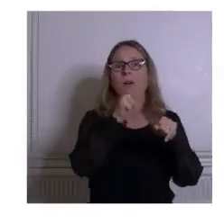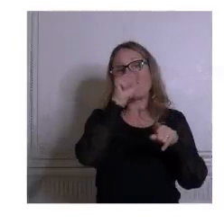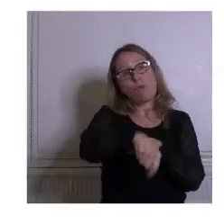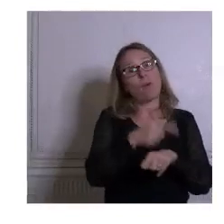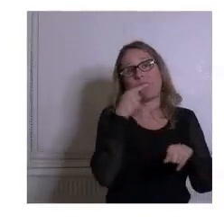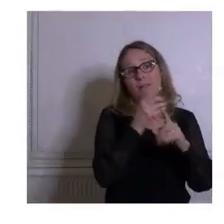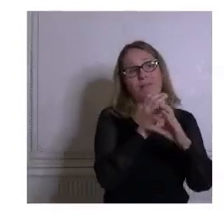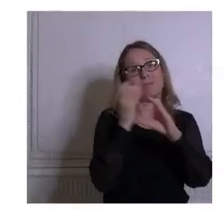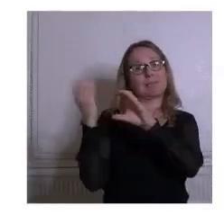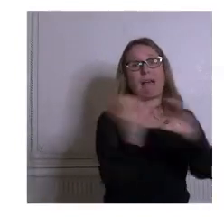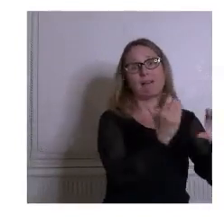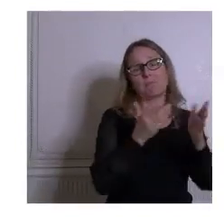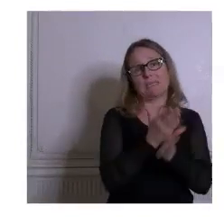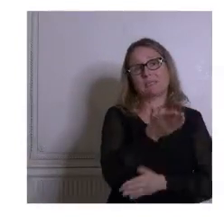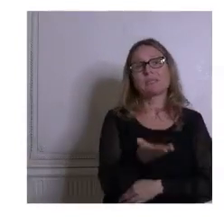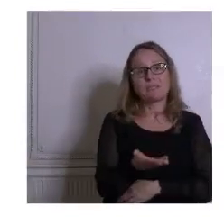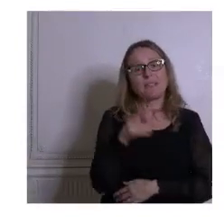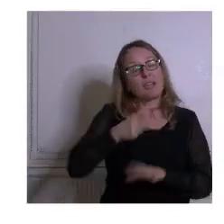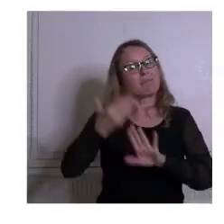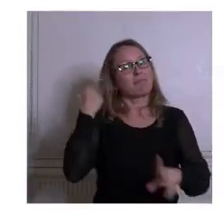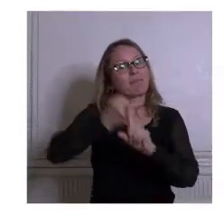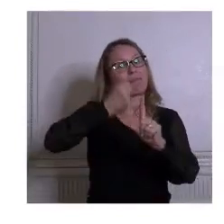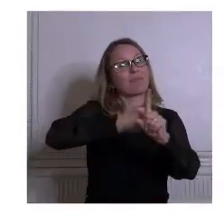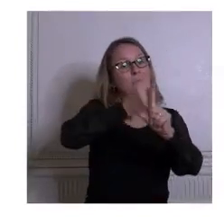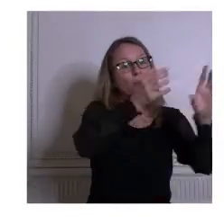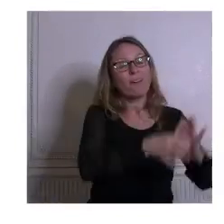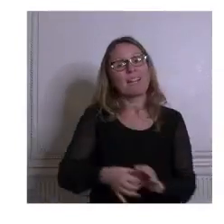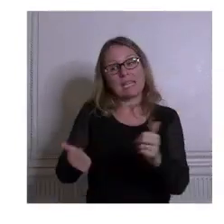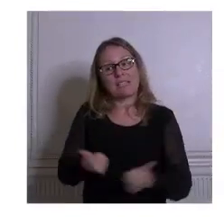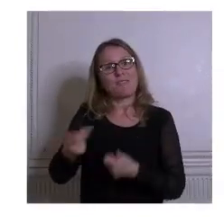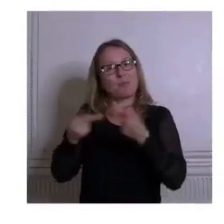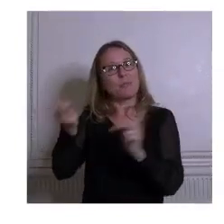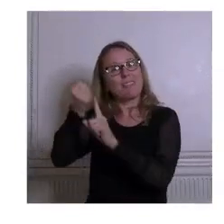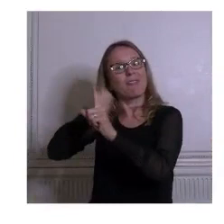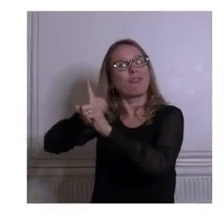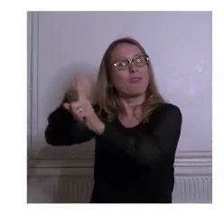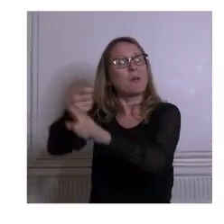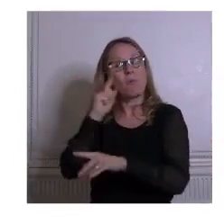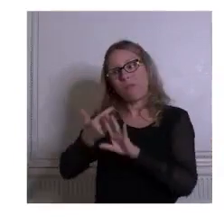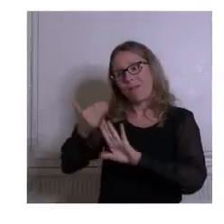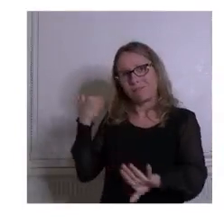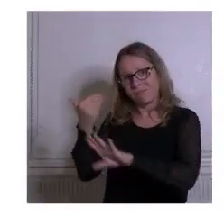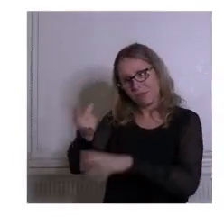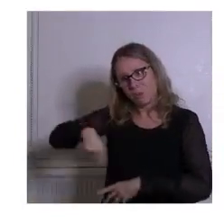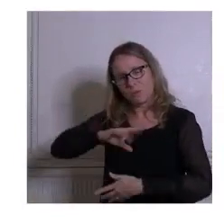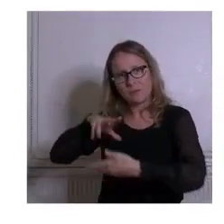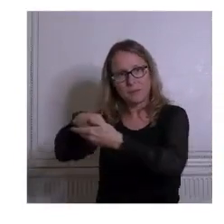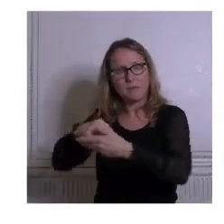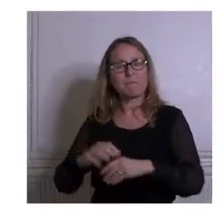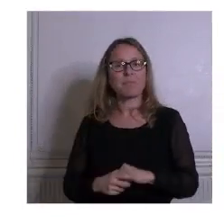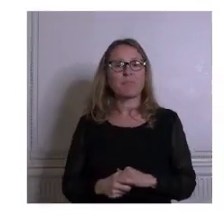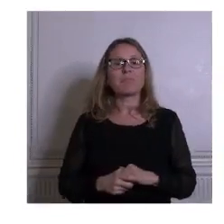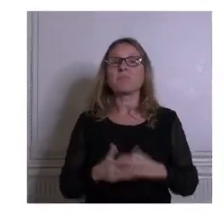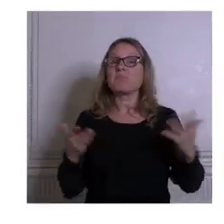Donc c'est légitime et c'est vrai que j'ai un petit peu de mal avec les réponses que vous lui avez faites quand même. Mais je les entends. Donc